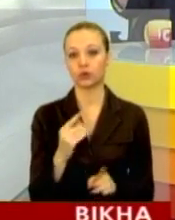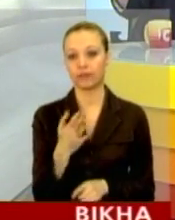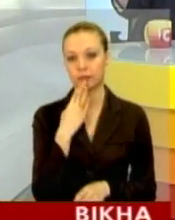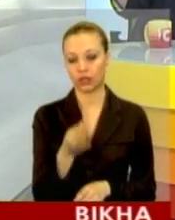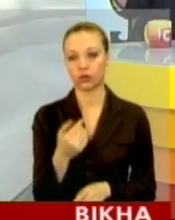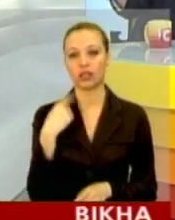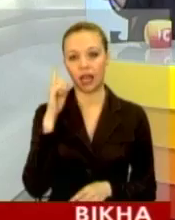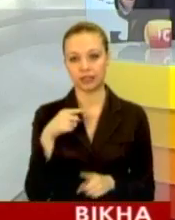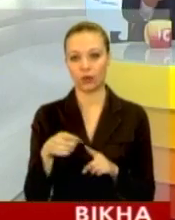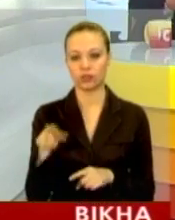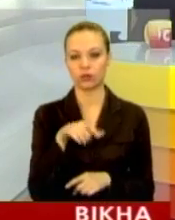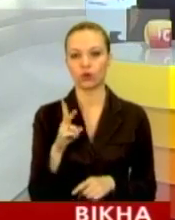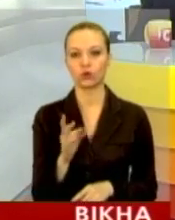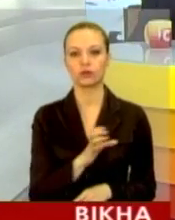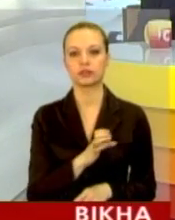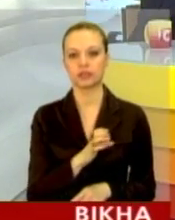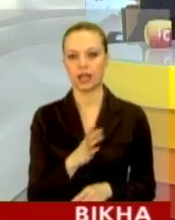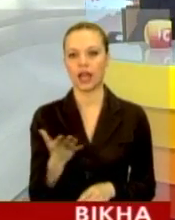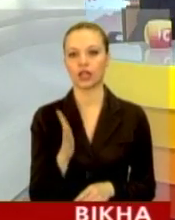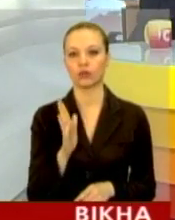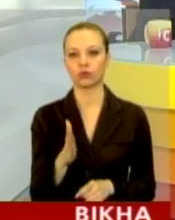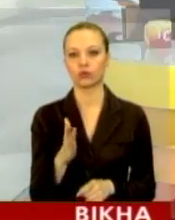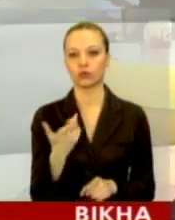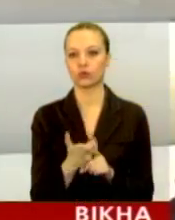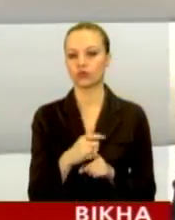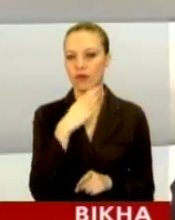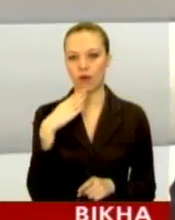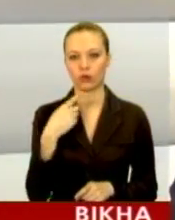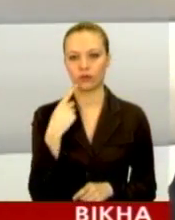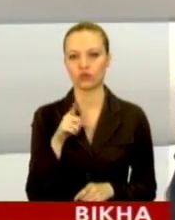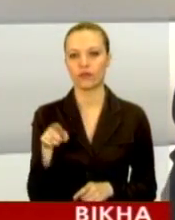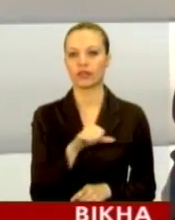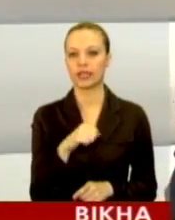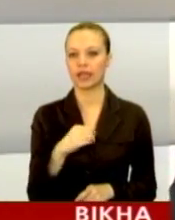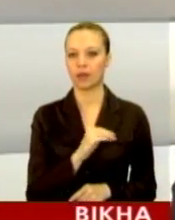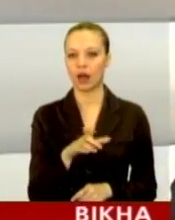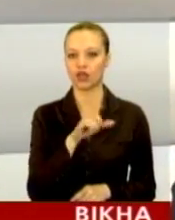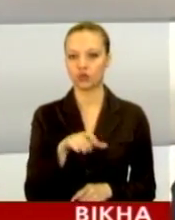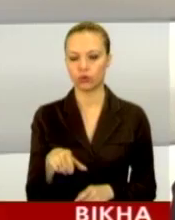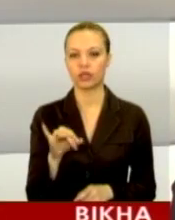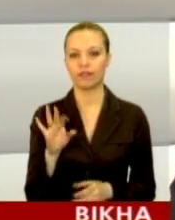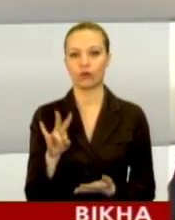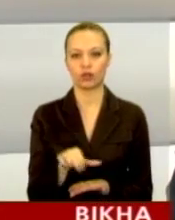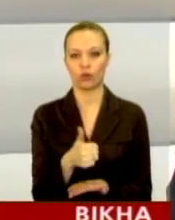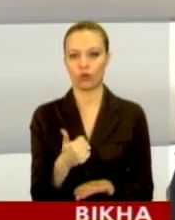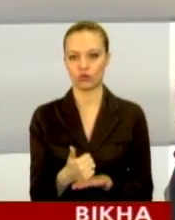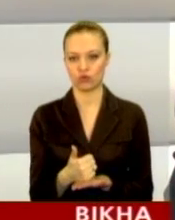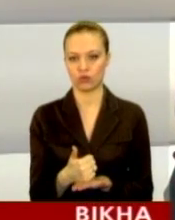тих людей, ну, скажімо, олігархів, про які будуть особливо говорити, що вони найбагатші люди. І от вони очолили